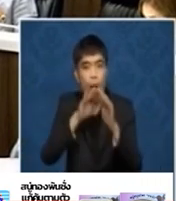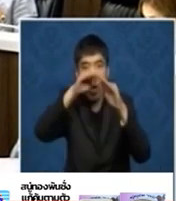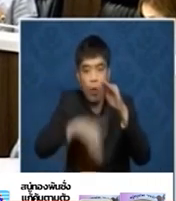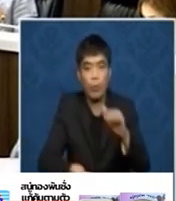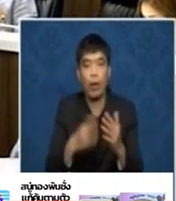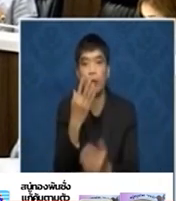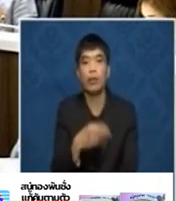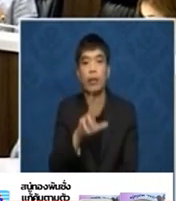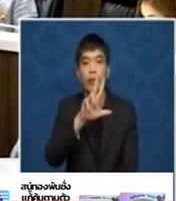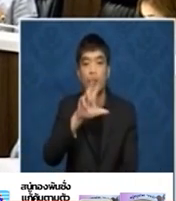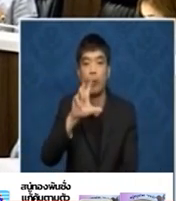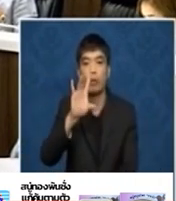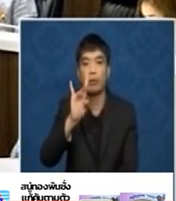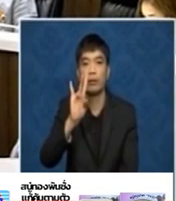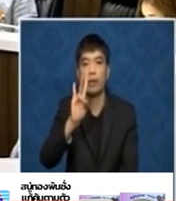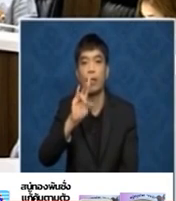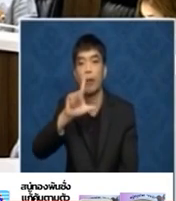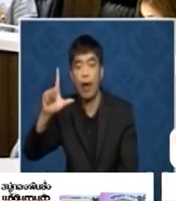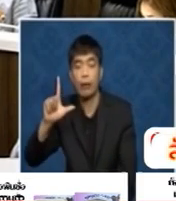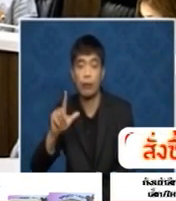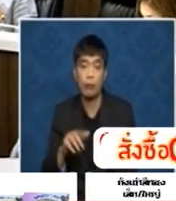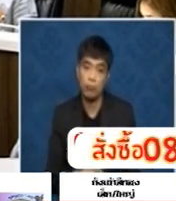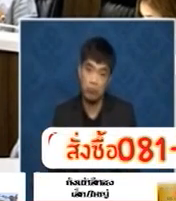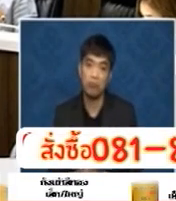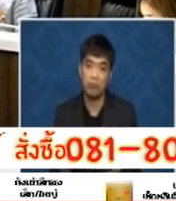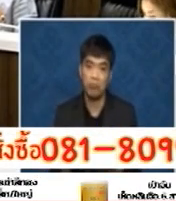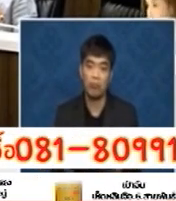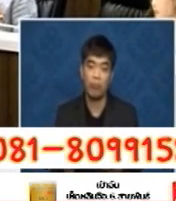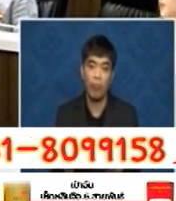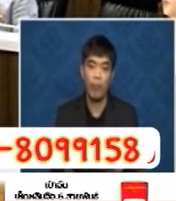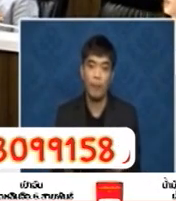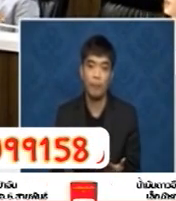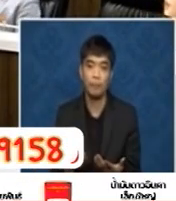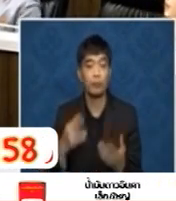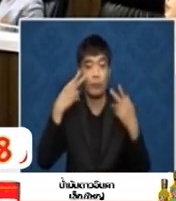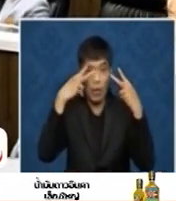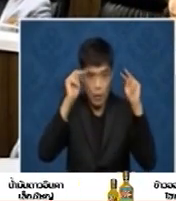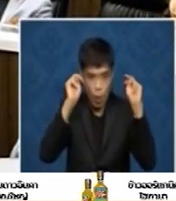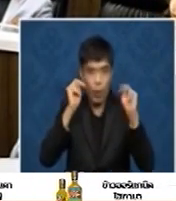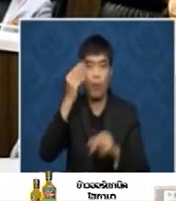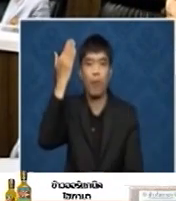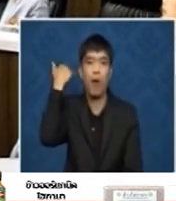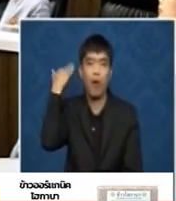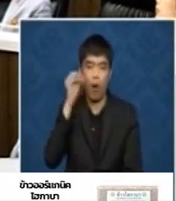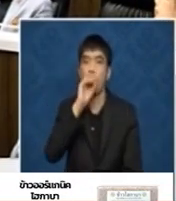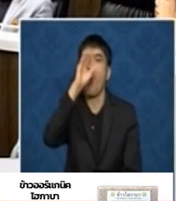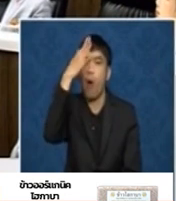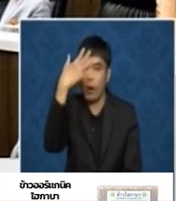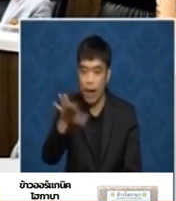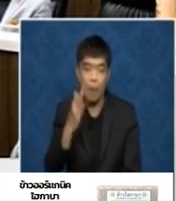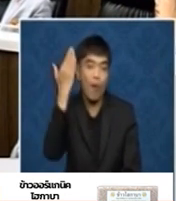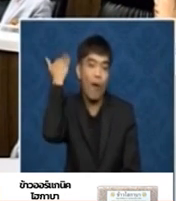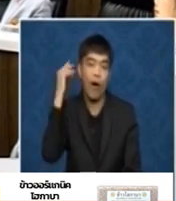ล้านบาทนะครับผมย้ำอีกรอบนะครับท่านนายกรัฐมนตรีเคยโปรยยาหอมให้คำหวานนะ